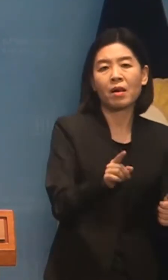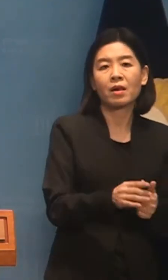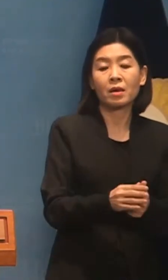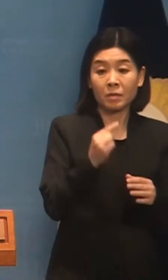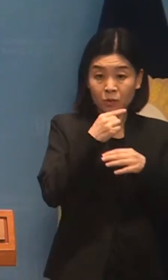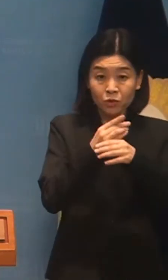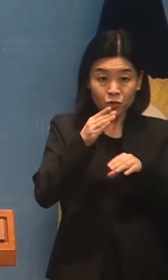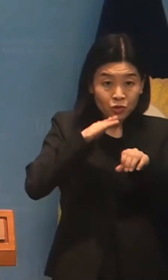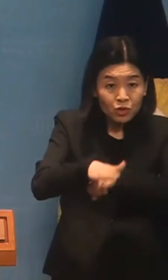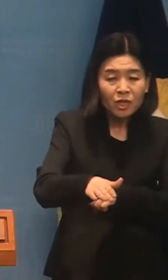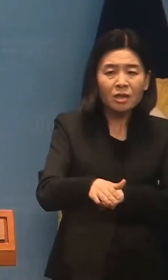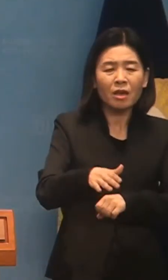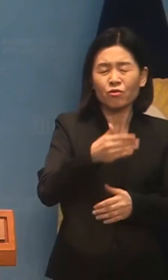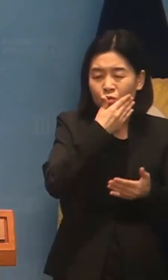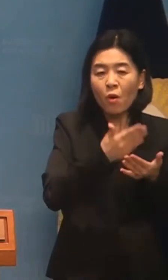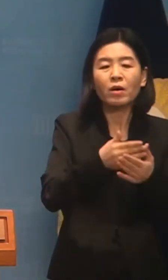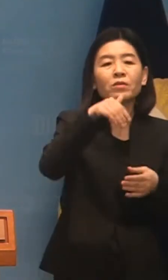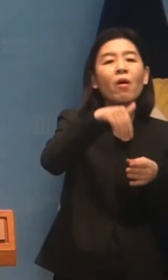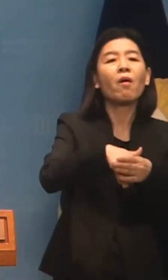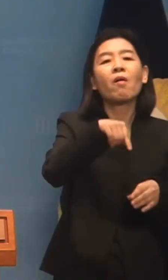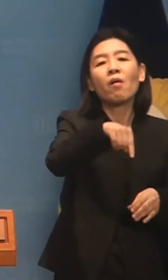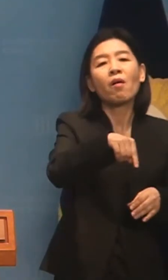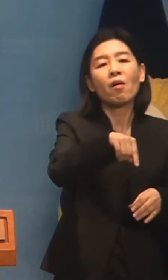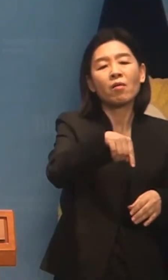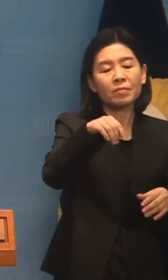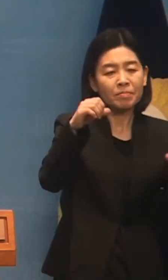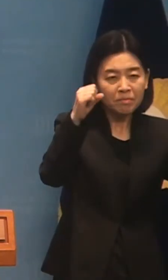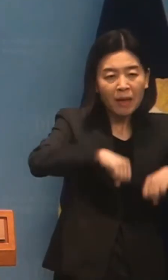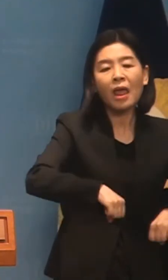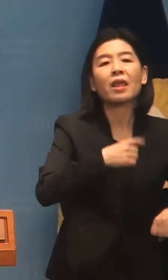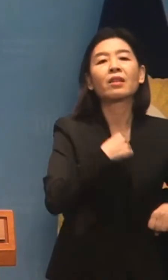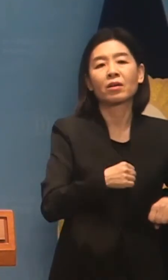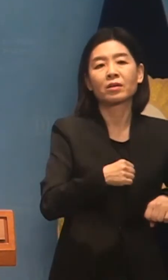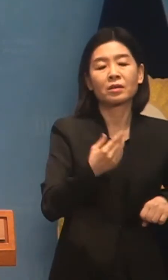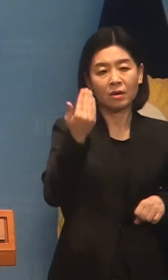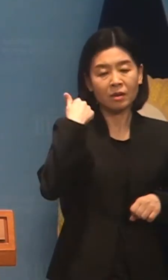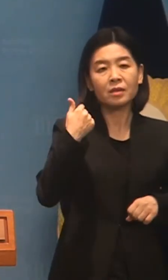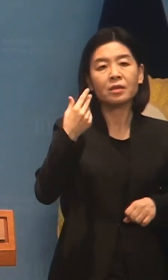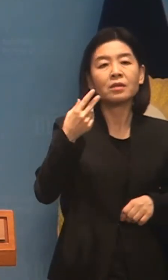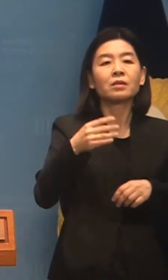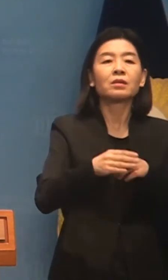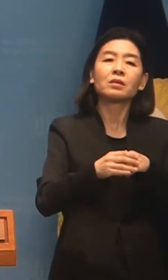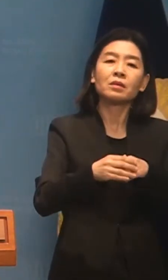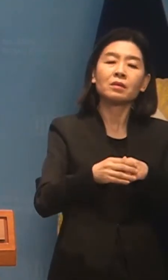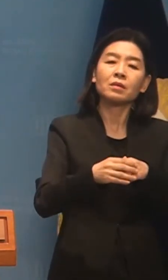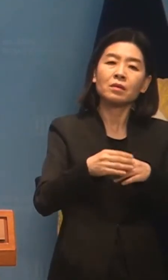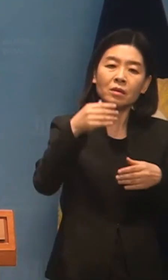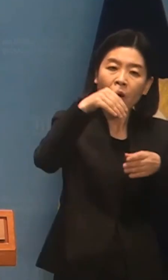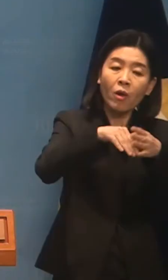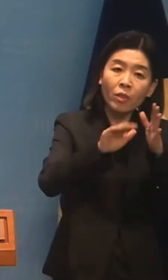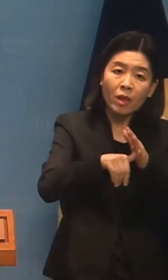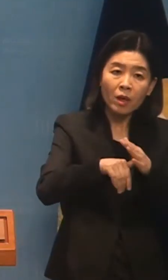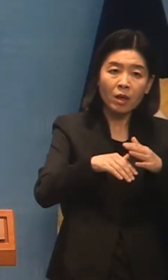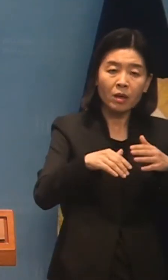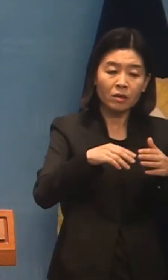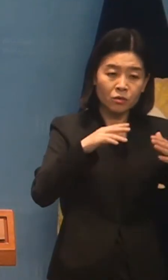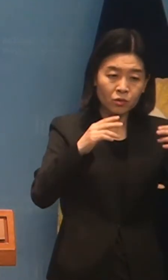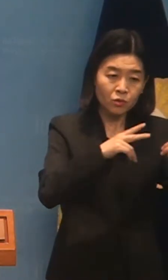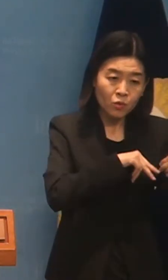선거마저 망가졌습니다. 지난 5월 25일 치루어진 베네수엘라 총선 지방선거